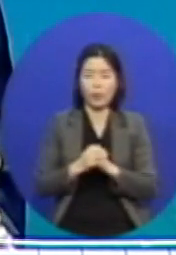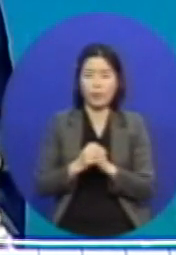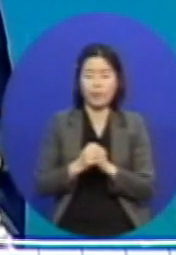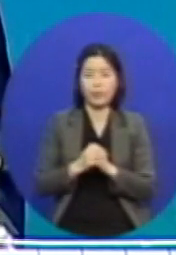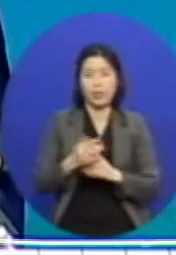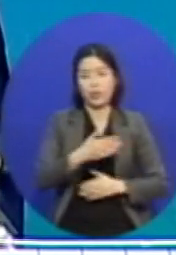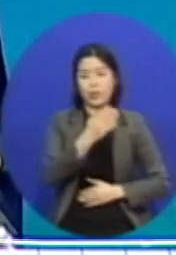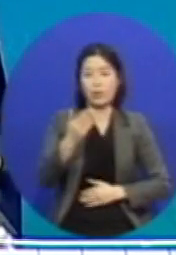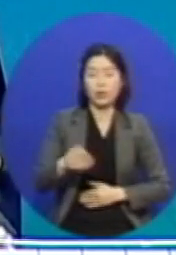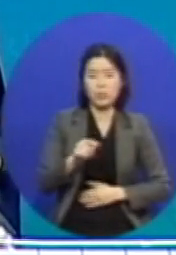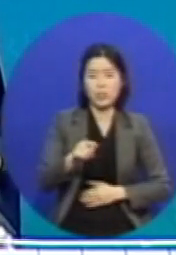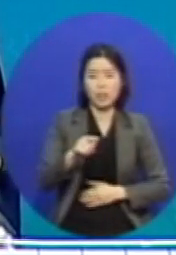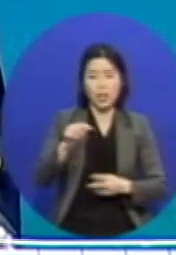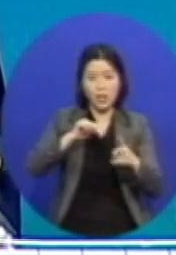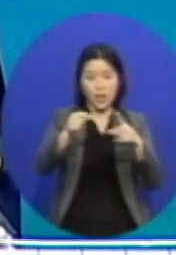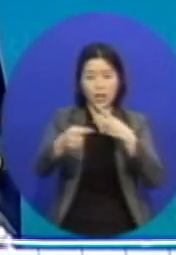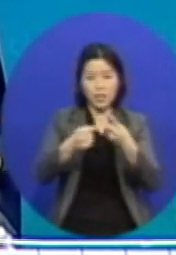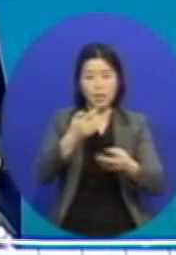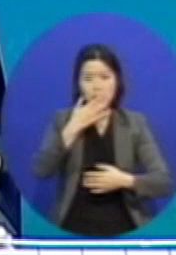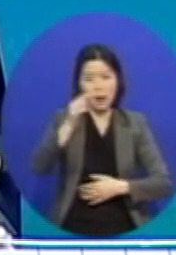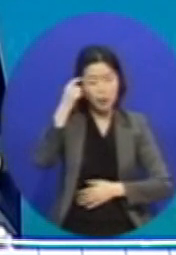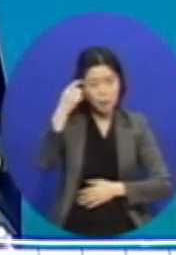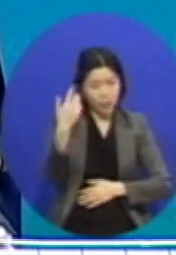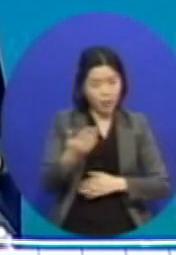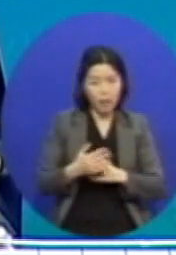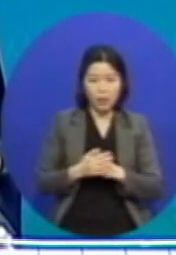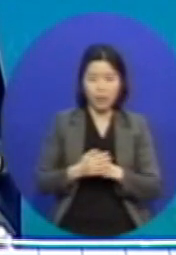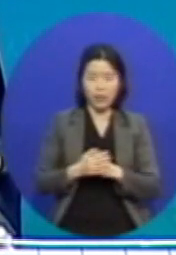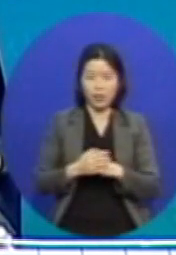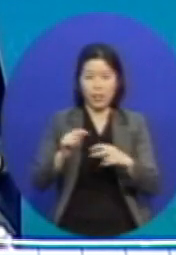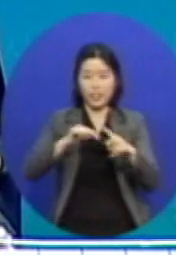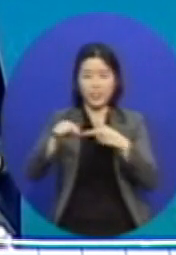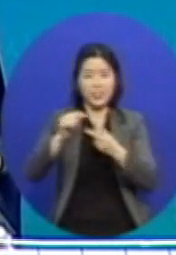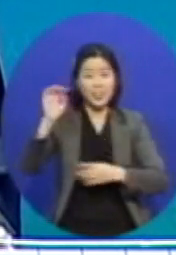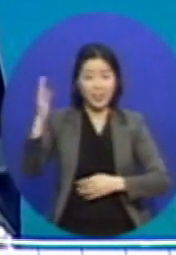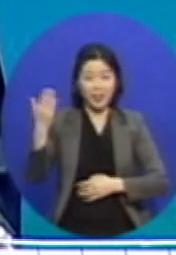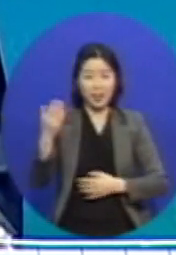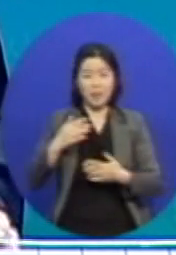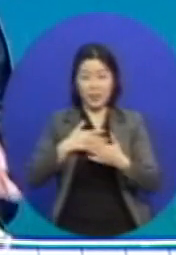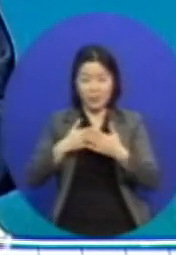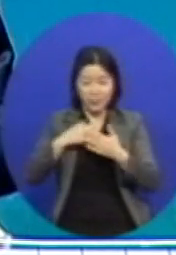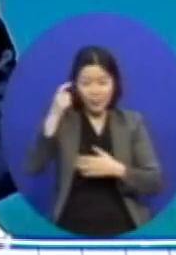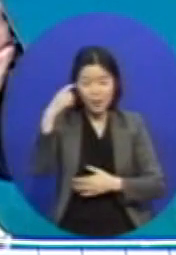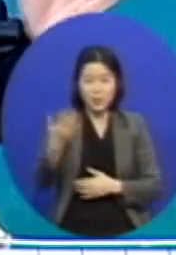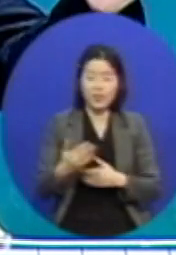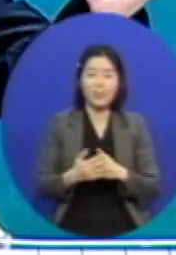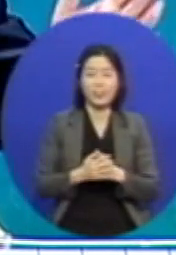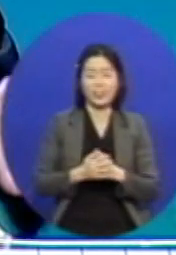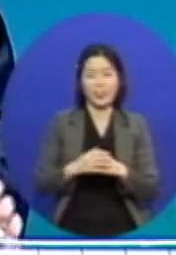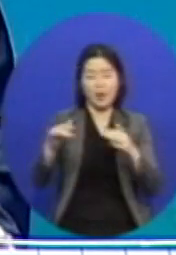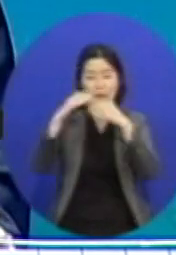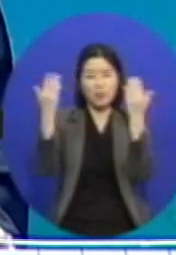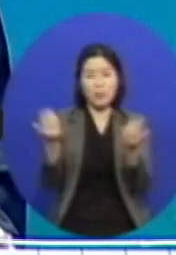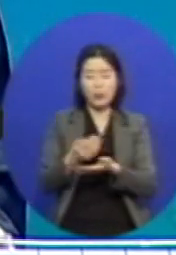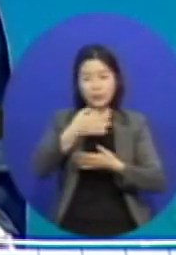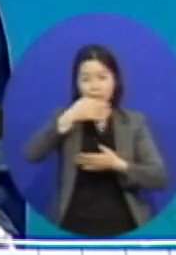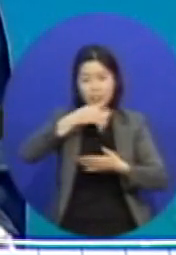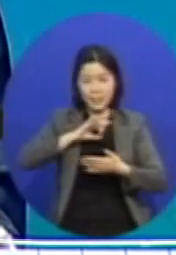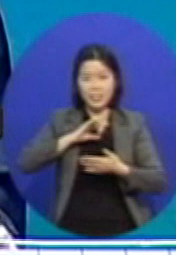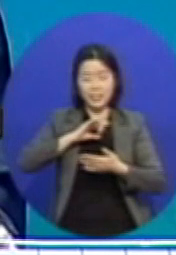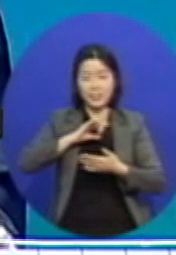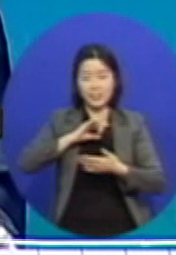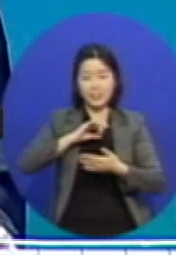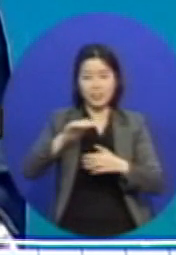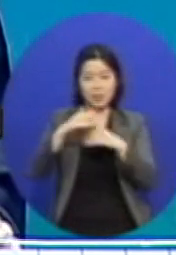이게 e 가 되어 이 될까 봐 겁나 줘 예 모든 유일한 거다 배설물 저버리는 이런